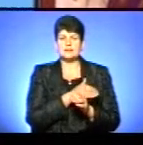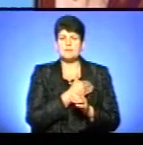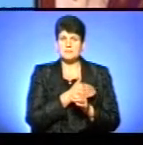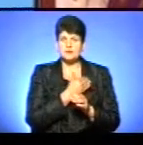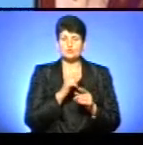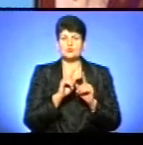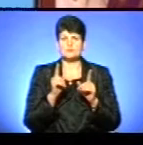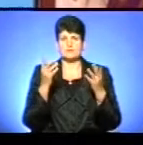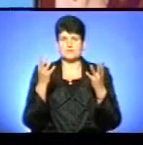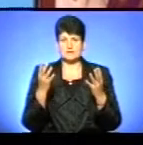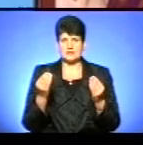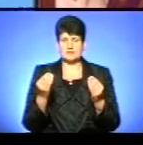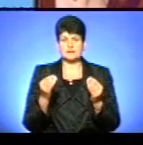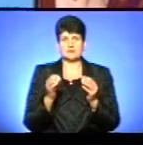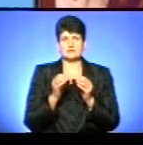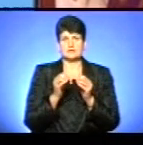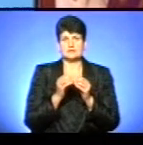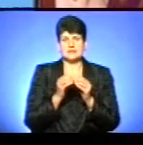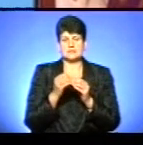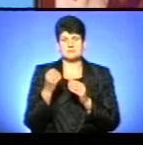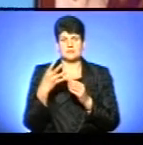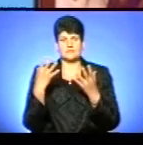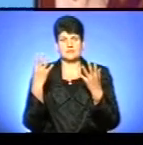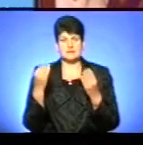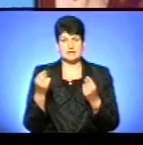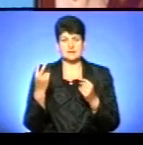на ніч градусів 10-15, на день